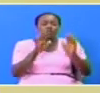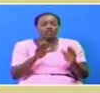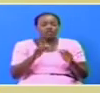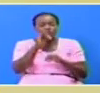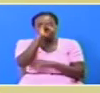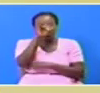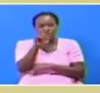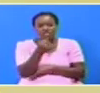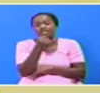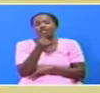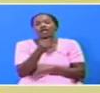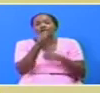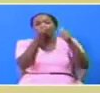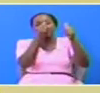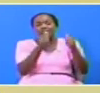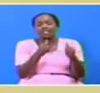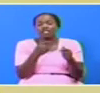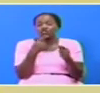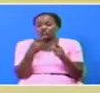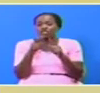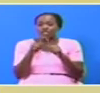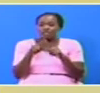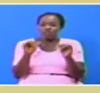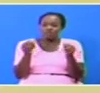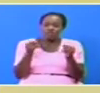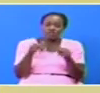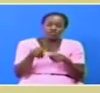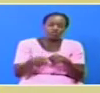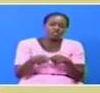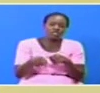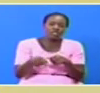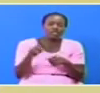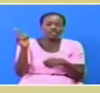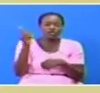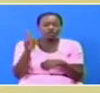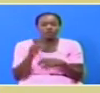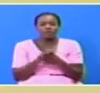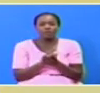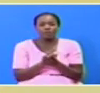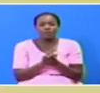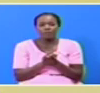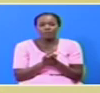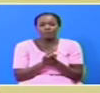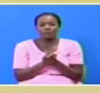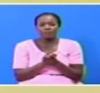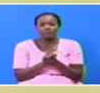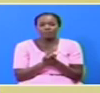Jubilee. Aliyesema hayo kwenye mkutano na wanahabari mapema hii leo hapa jijini Nairobi.